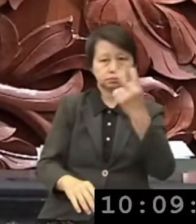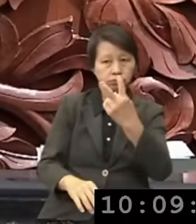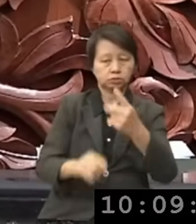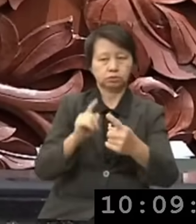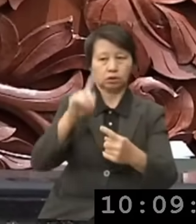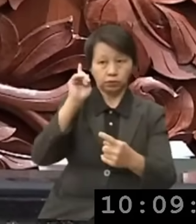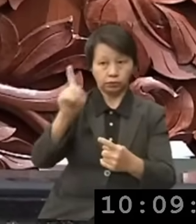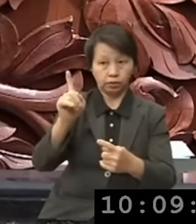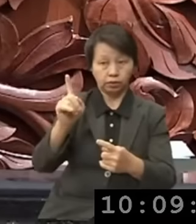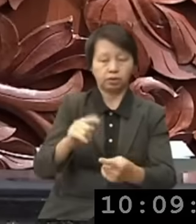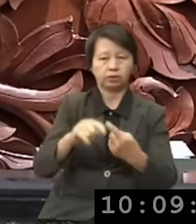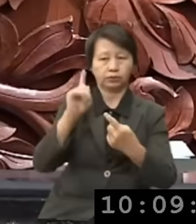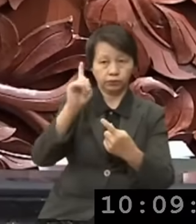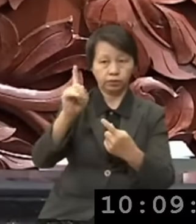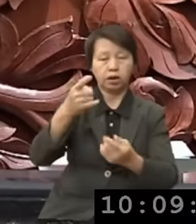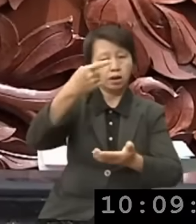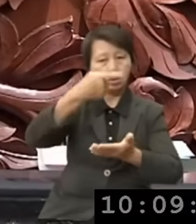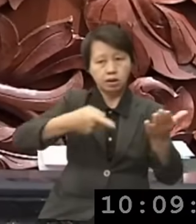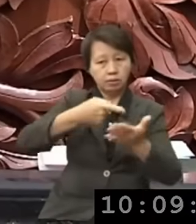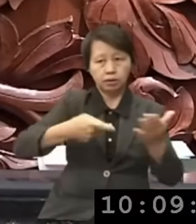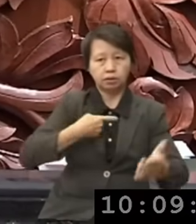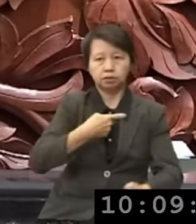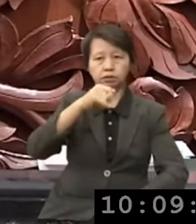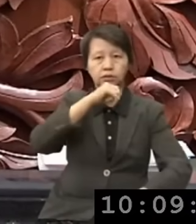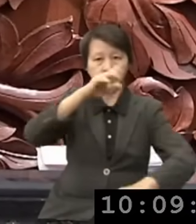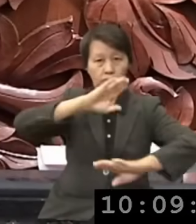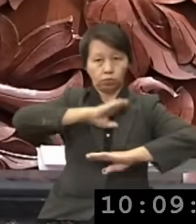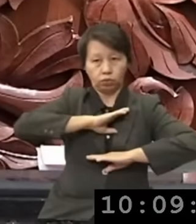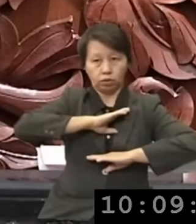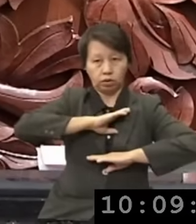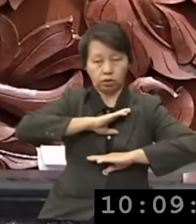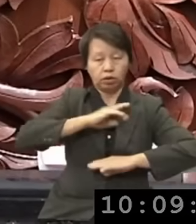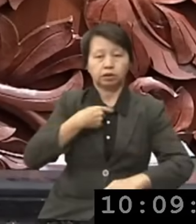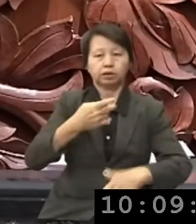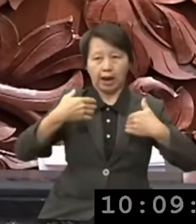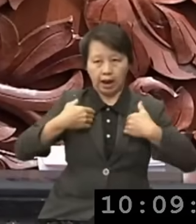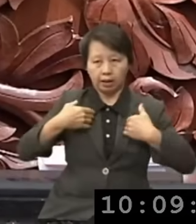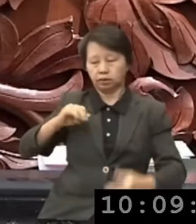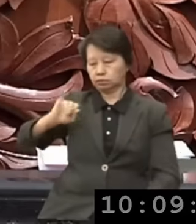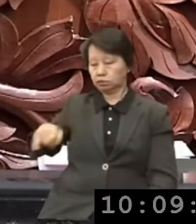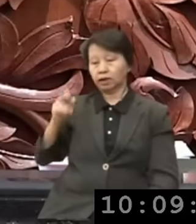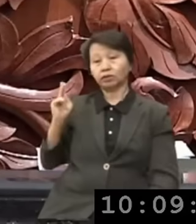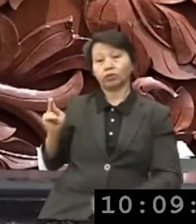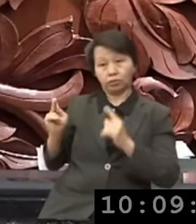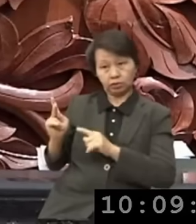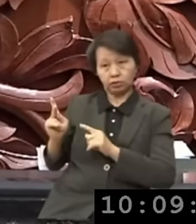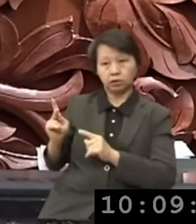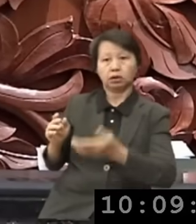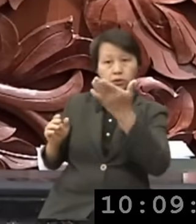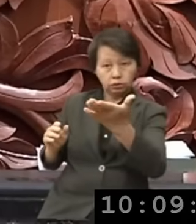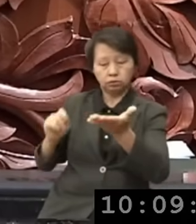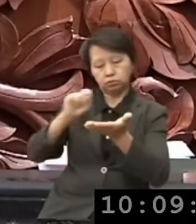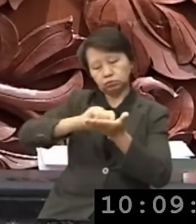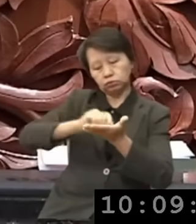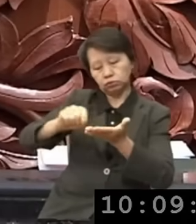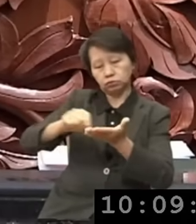apa-apa juga yang kita tidak puas hati kita ada jawatankuasa jadi bolehlah yang berhormat tulis